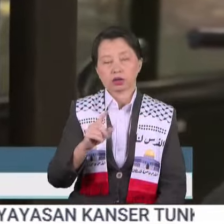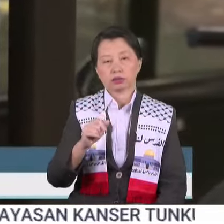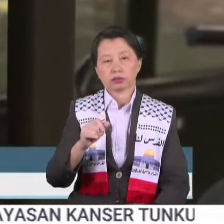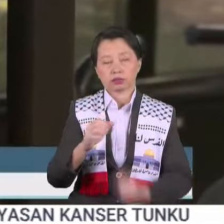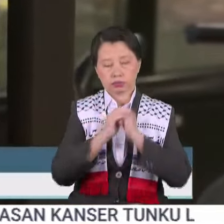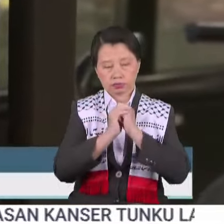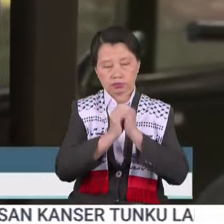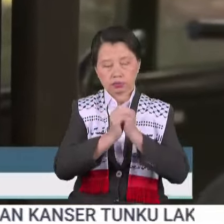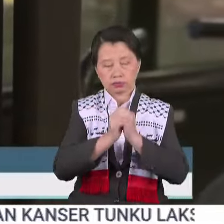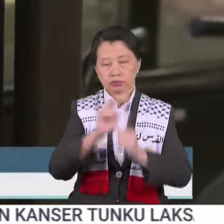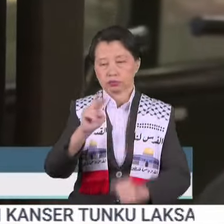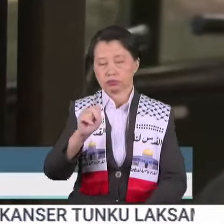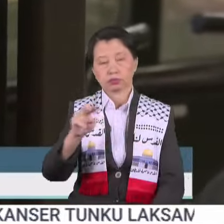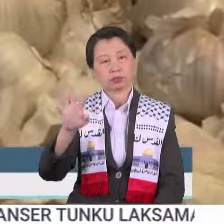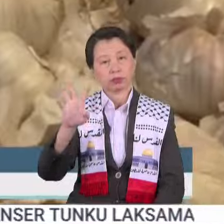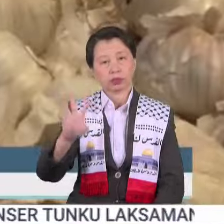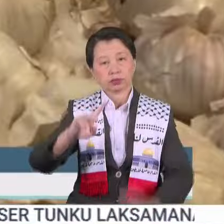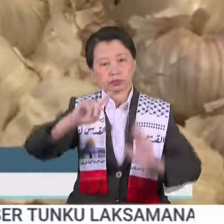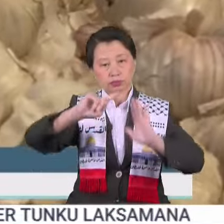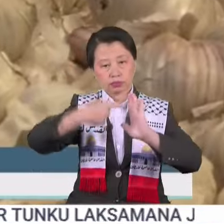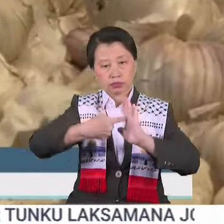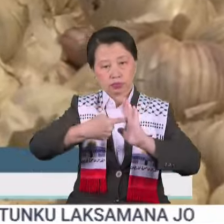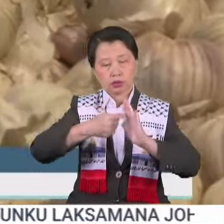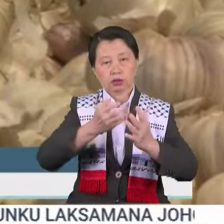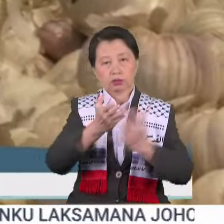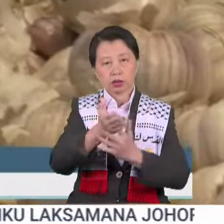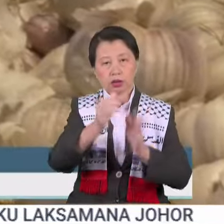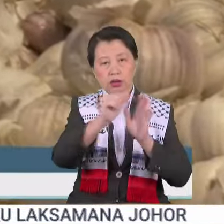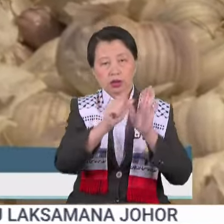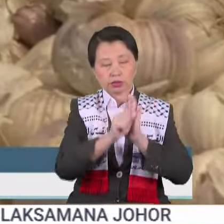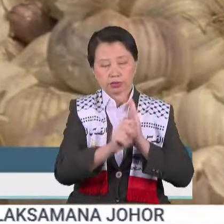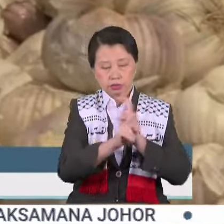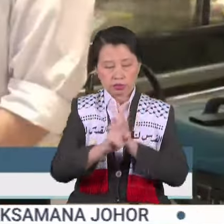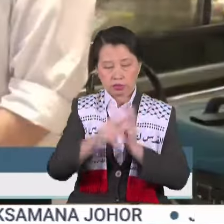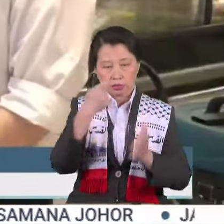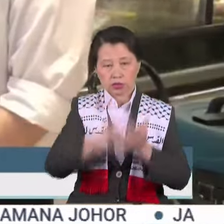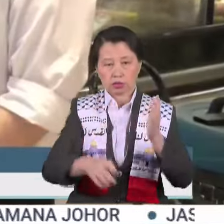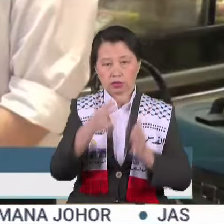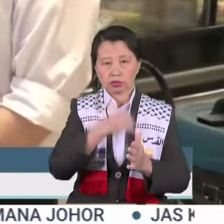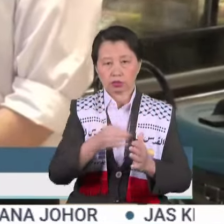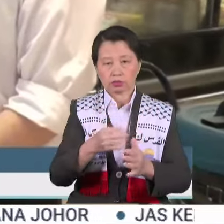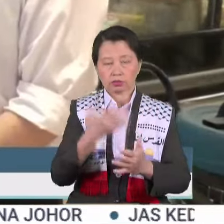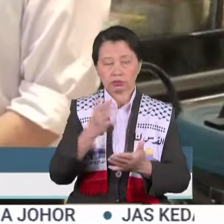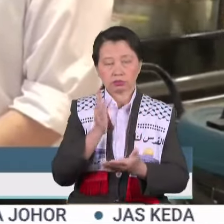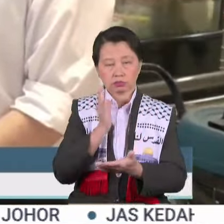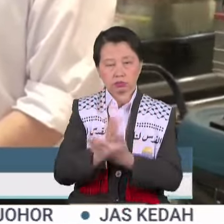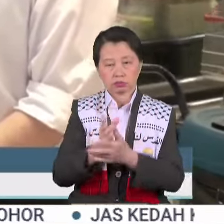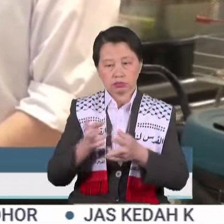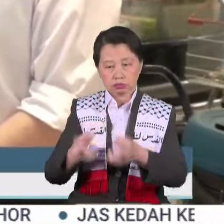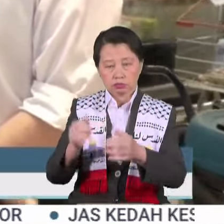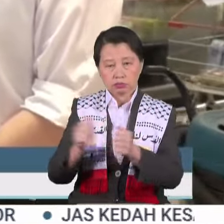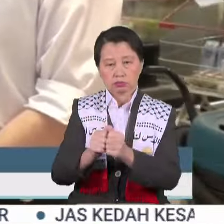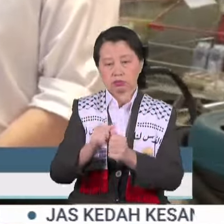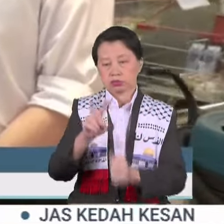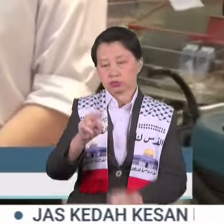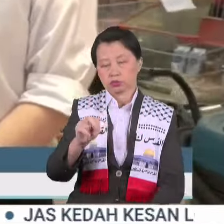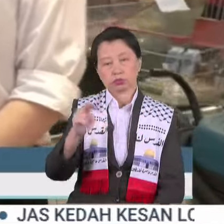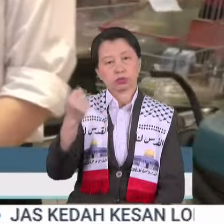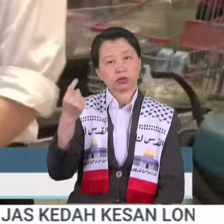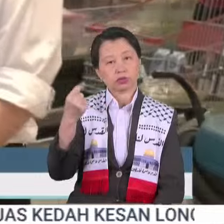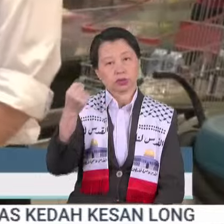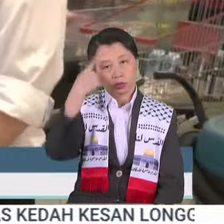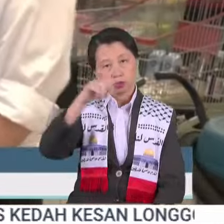Cina 2024 dikuatkuasakan melalui Akta Kawalan Harga dan Anti Pencatutan AKAP 2011